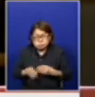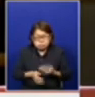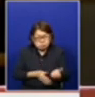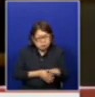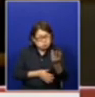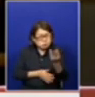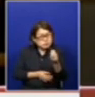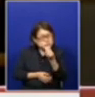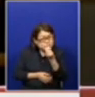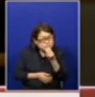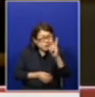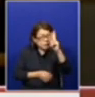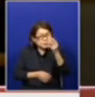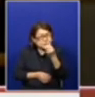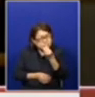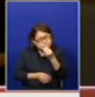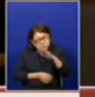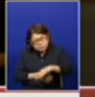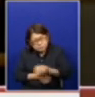ไม่ต้องไปไหนทำกับข้าวให้ลูกกิน